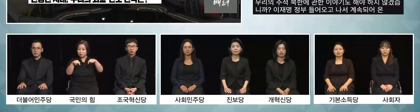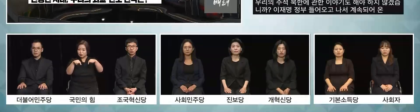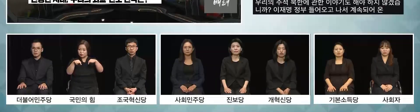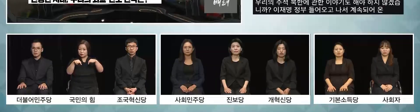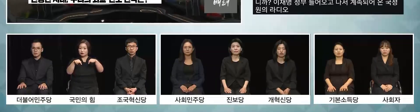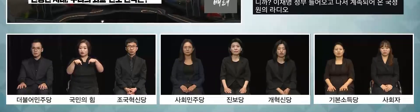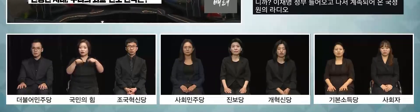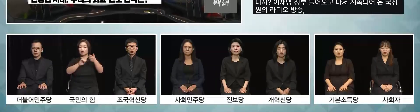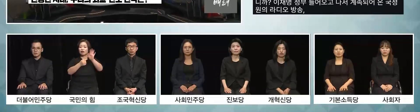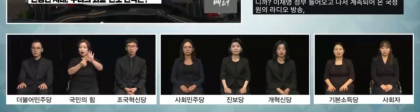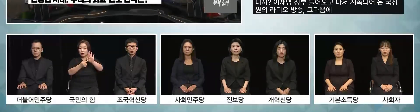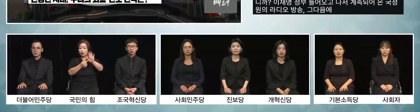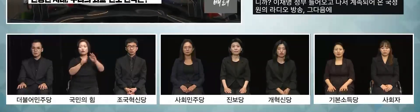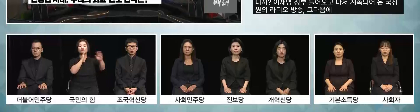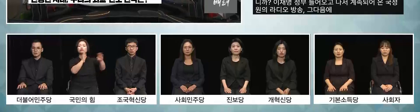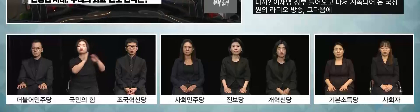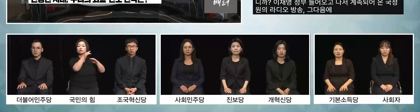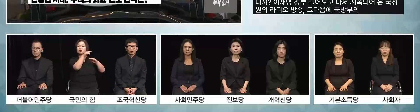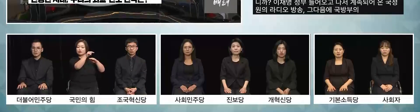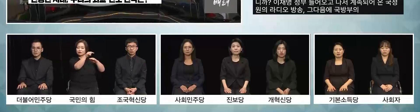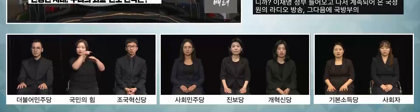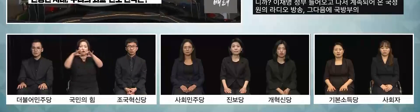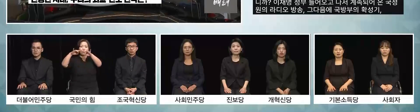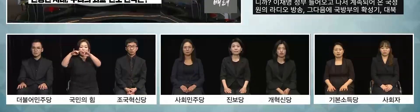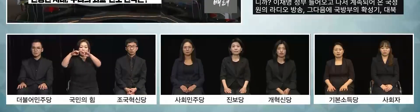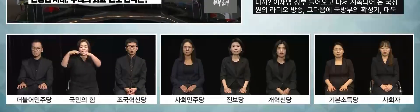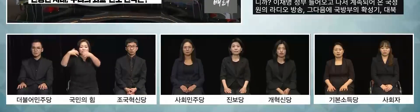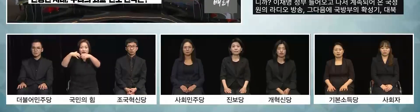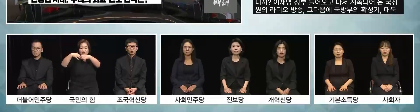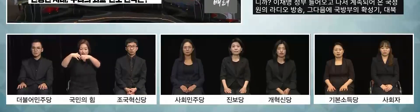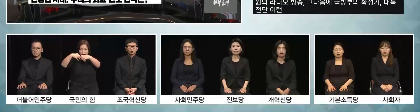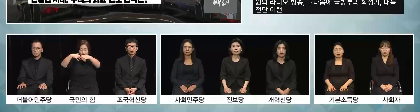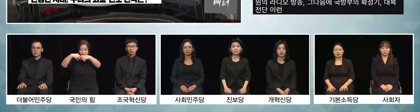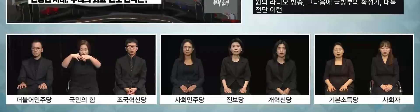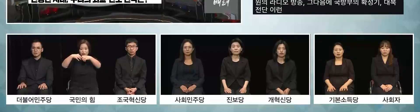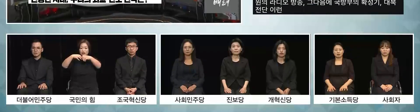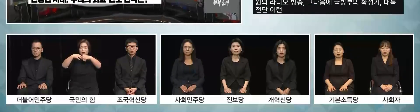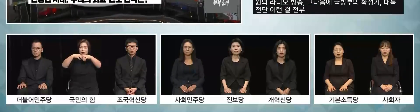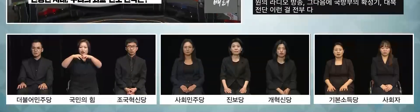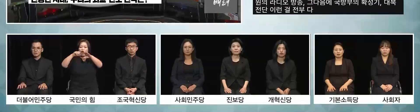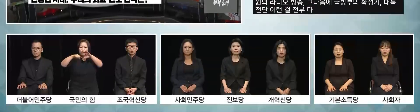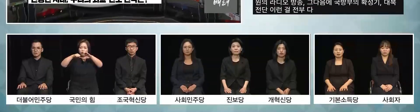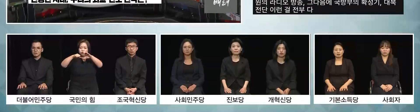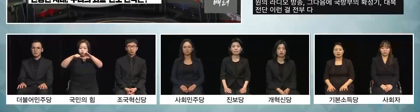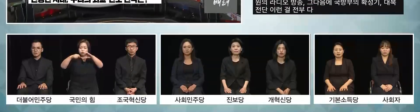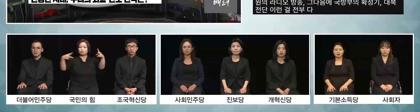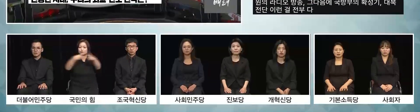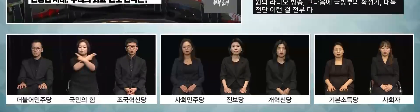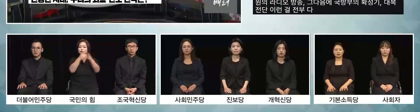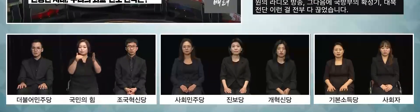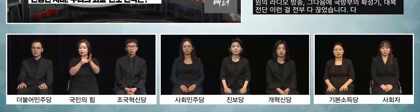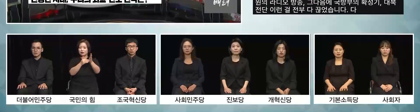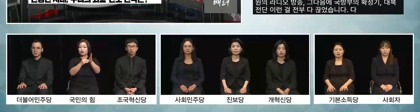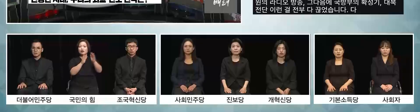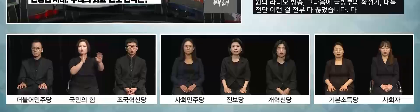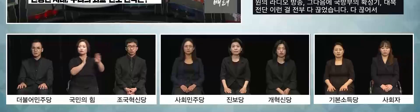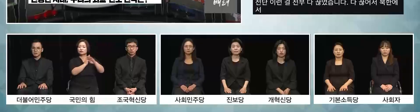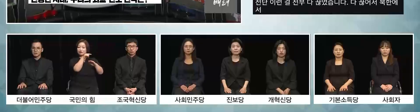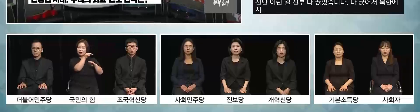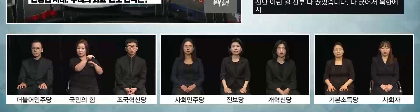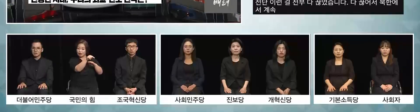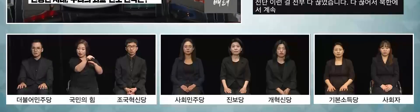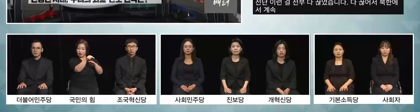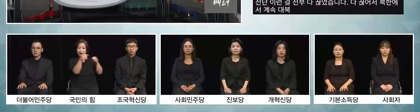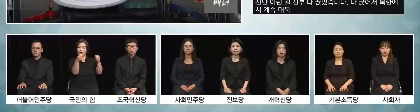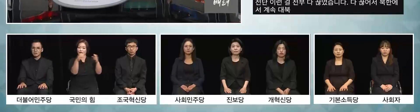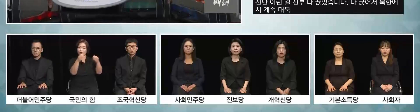국방부의 그 확성기, 그다음에 대북 전단 이런 걸 전부 다 끊었습니다. 다 끊어가지고 지금 북한에 대해서 계속 대북 유화책을